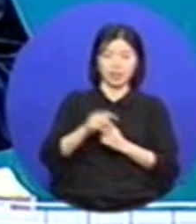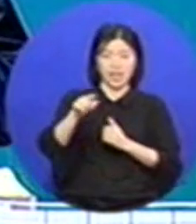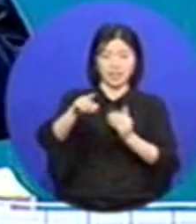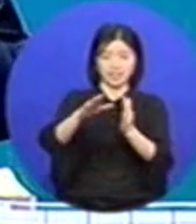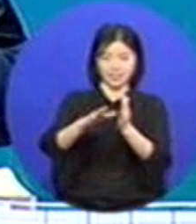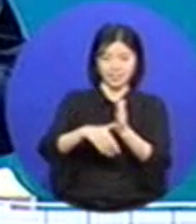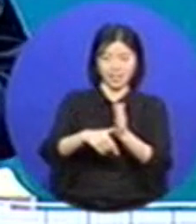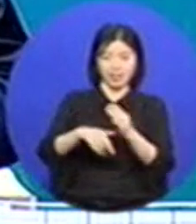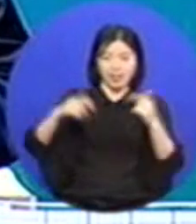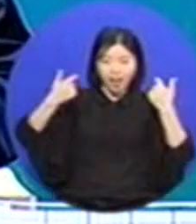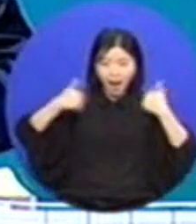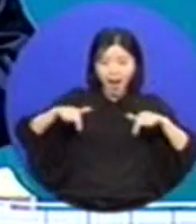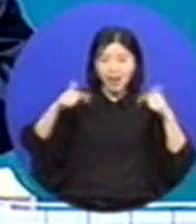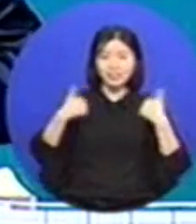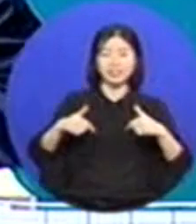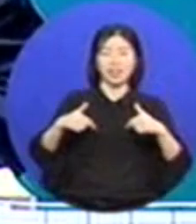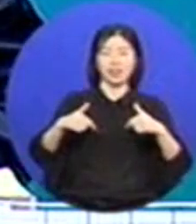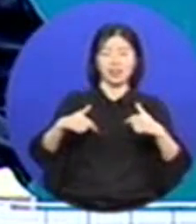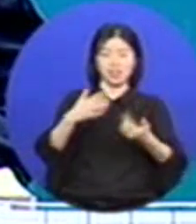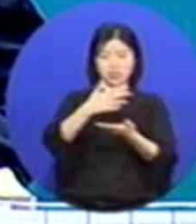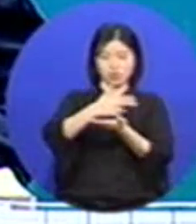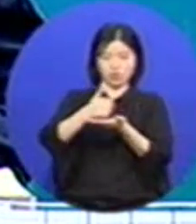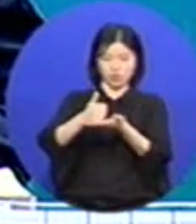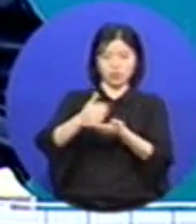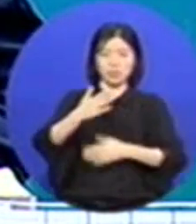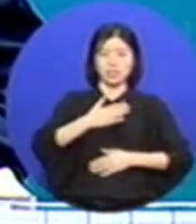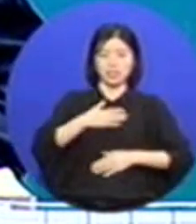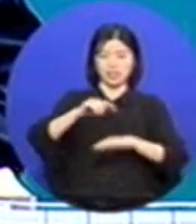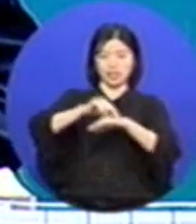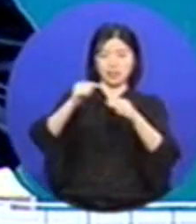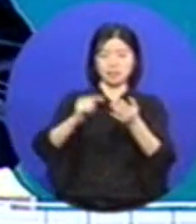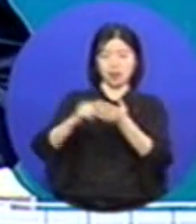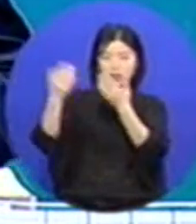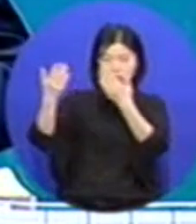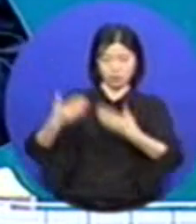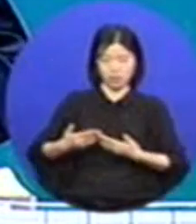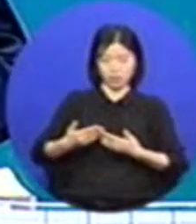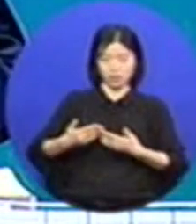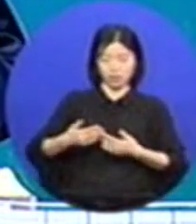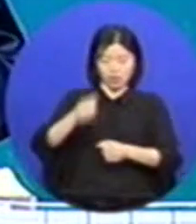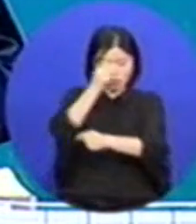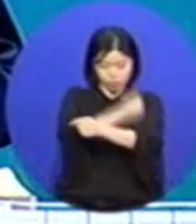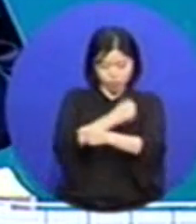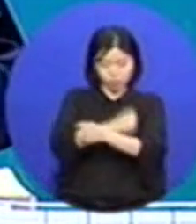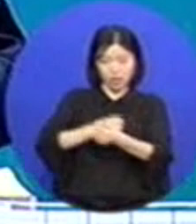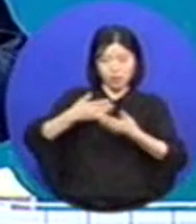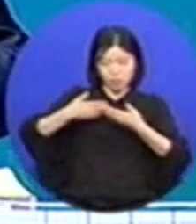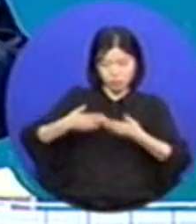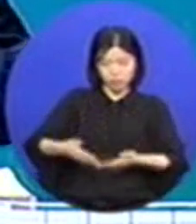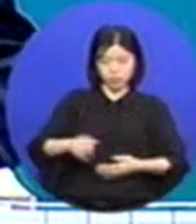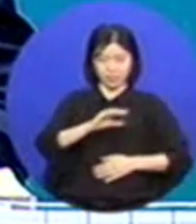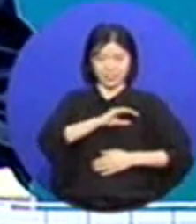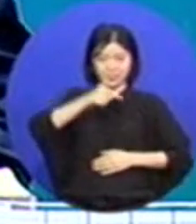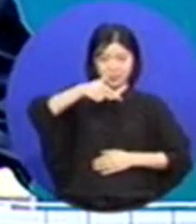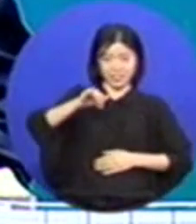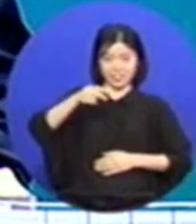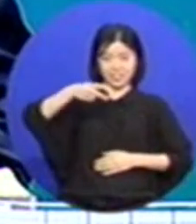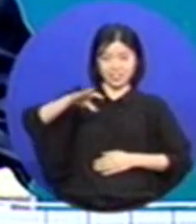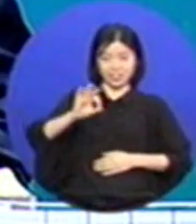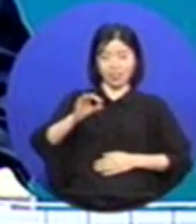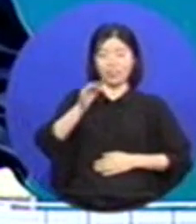항상 주님이 제게 마음을 주세요 수고하고 무거운 짐진 기성 아 내게로